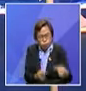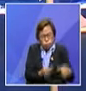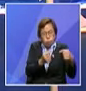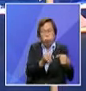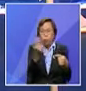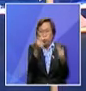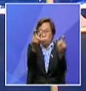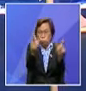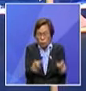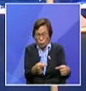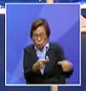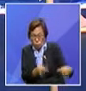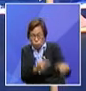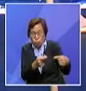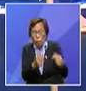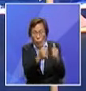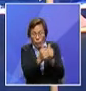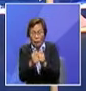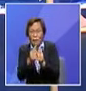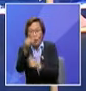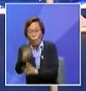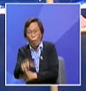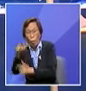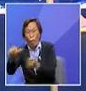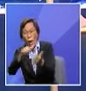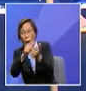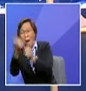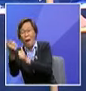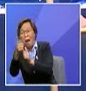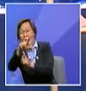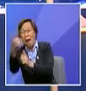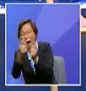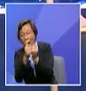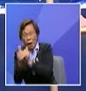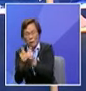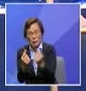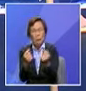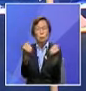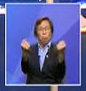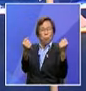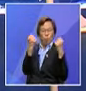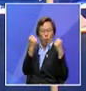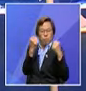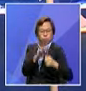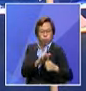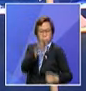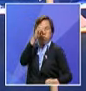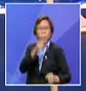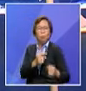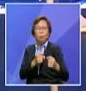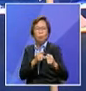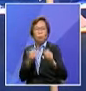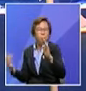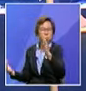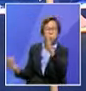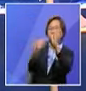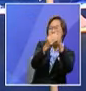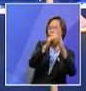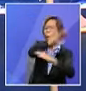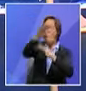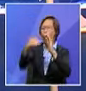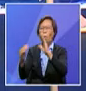ini bersama tokoh-tokoh yang lain juga menjadi penguat semangat kepada kami untuk melawan segala